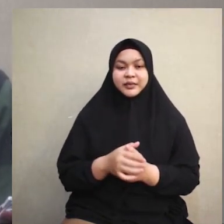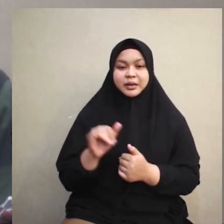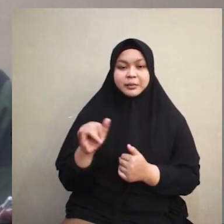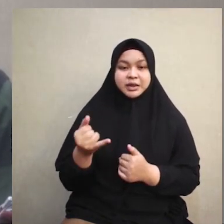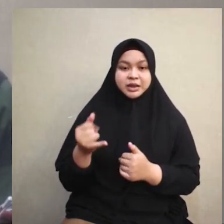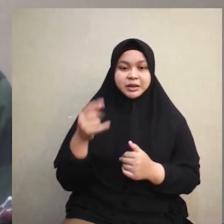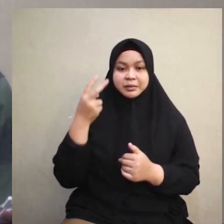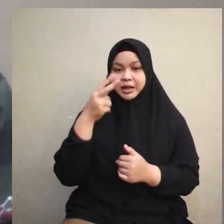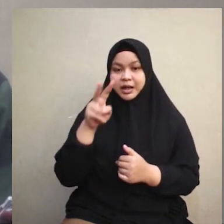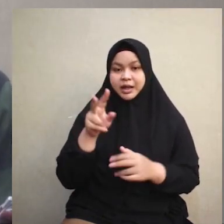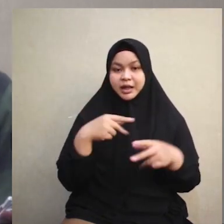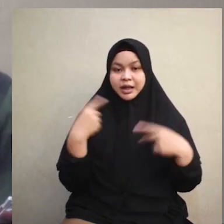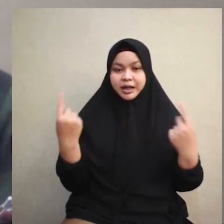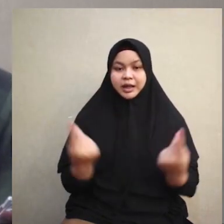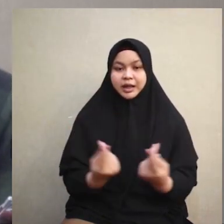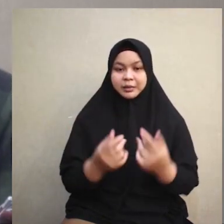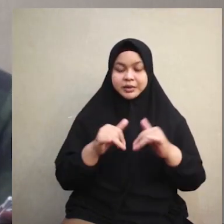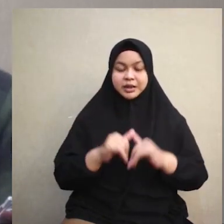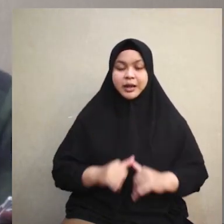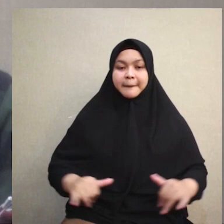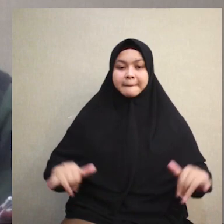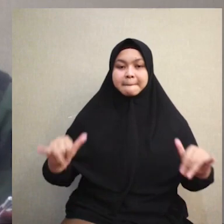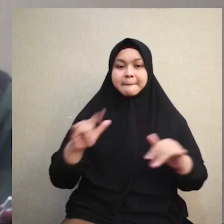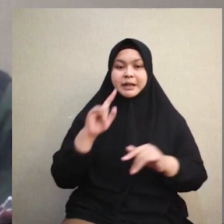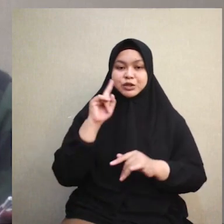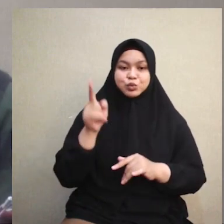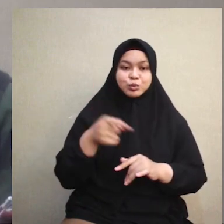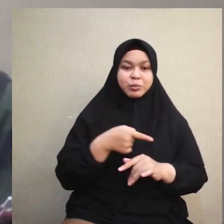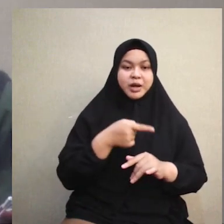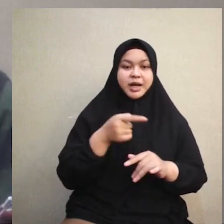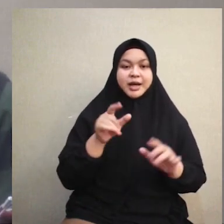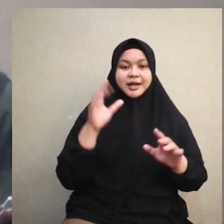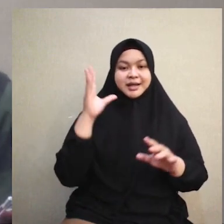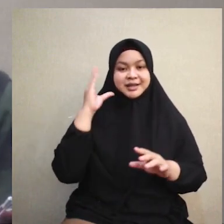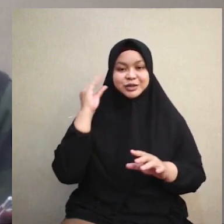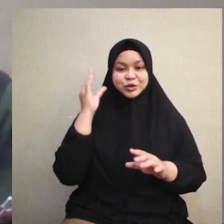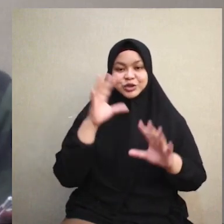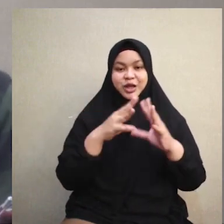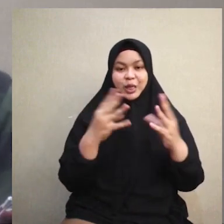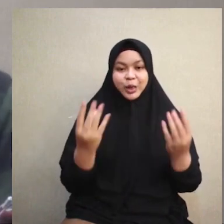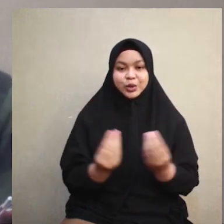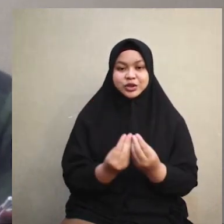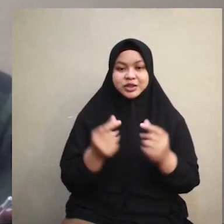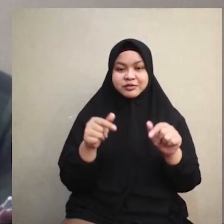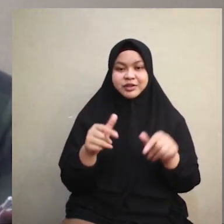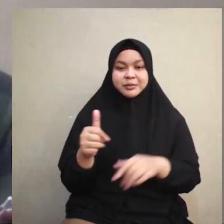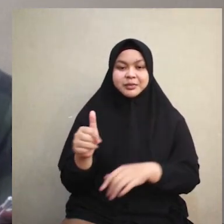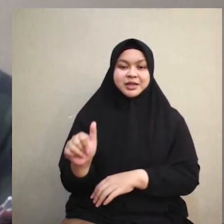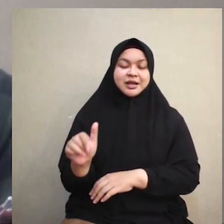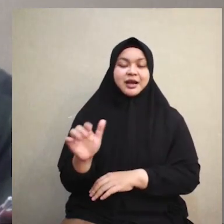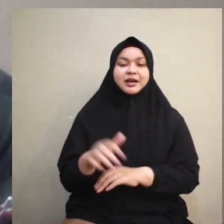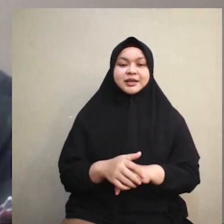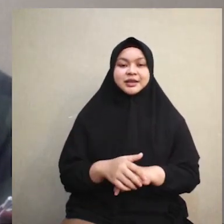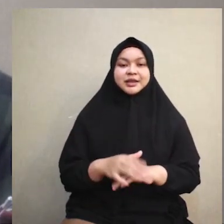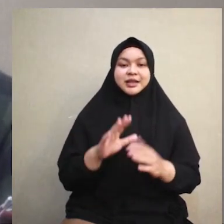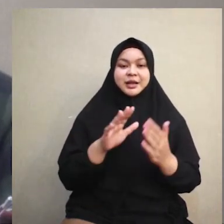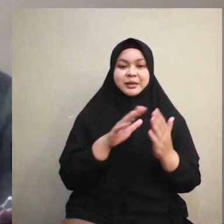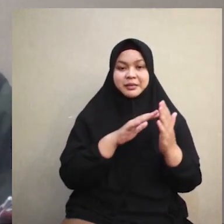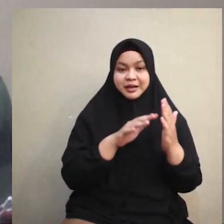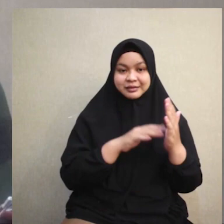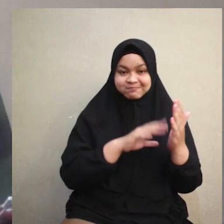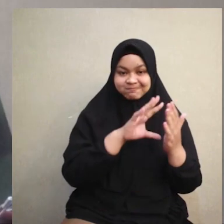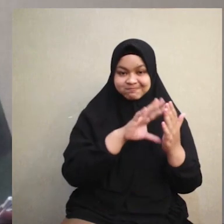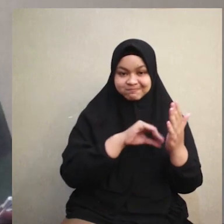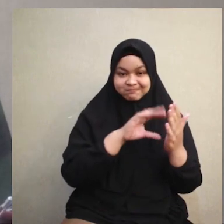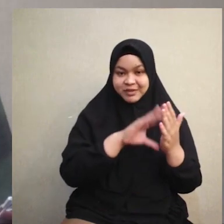perhatian kita bersama agar isu inklusif ini bisa dipelajari bersama